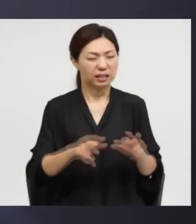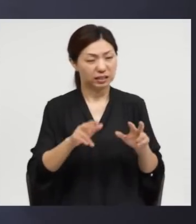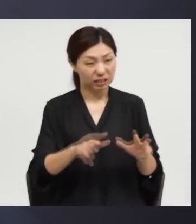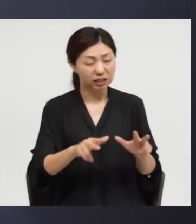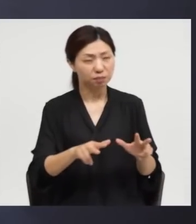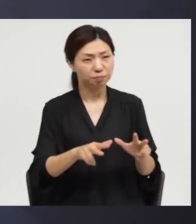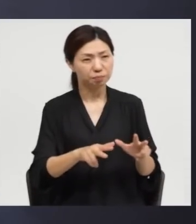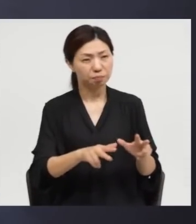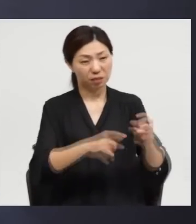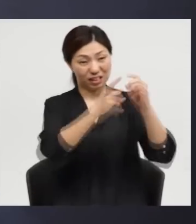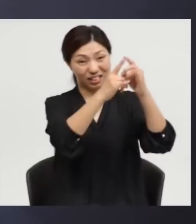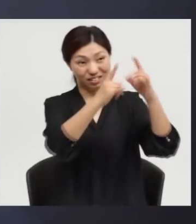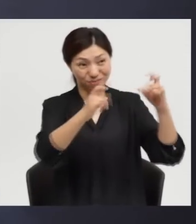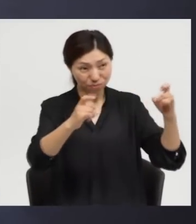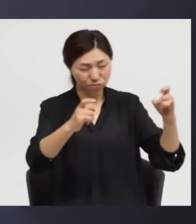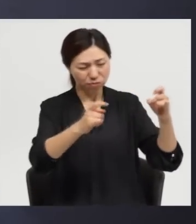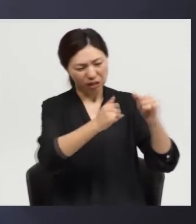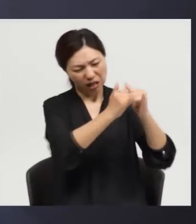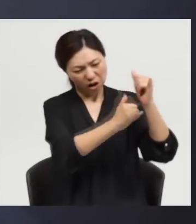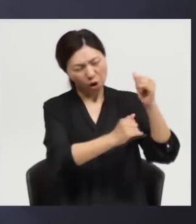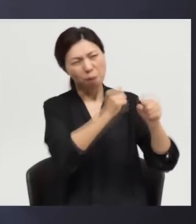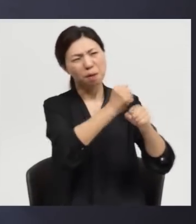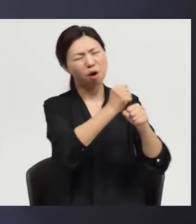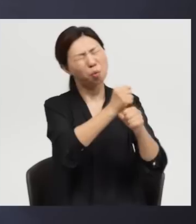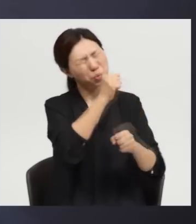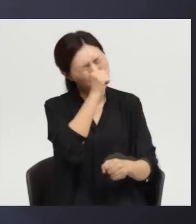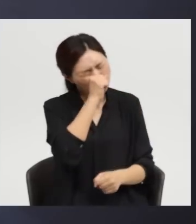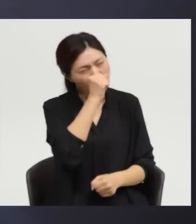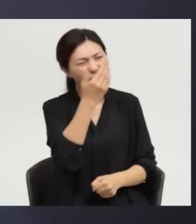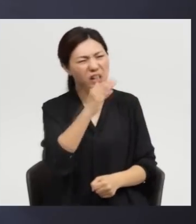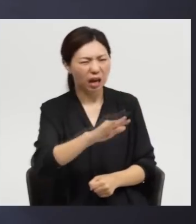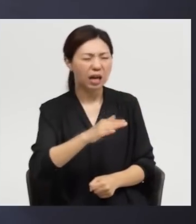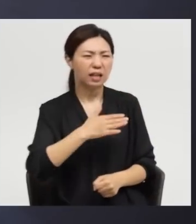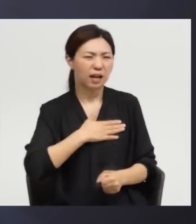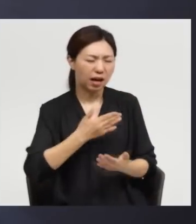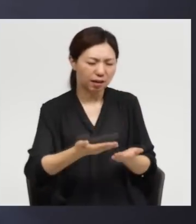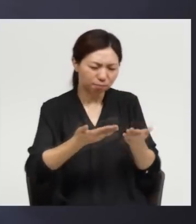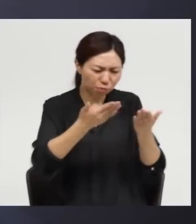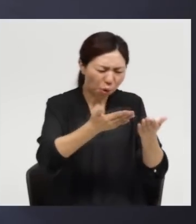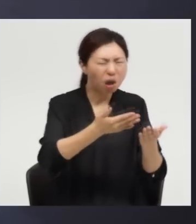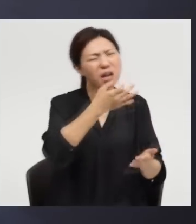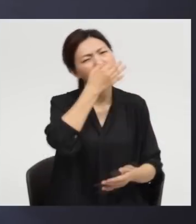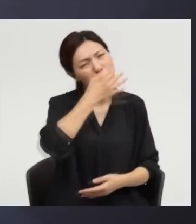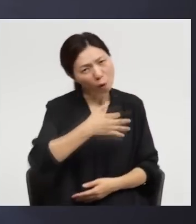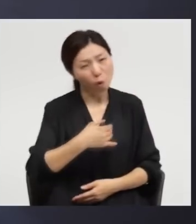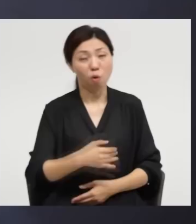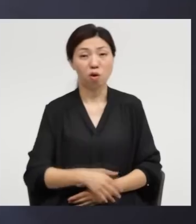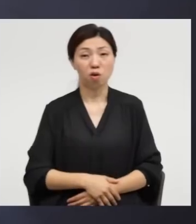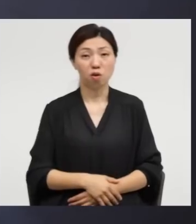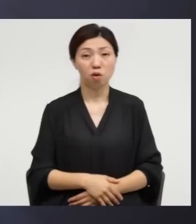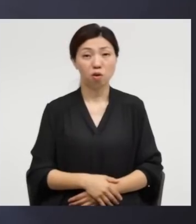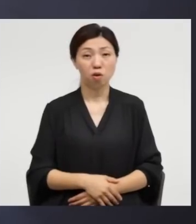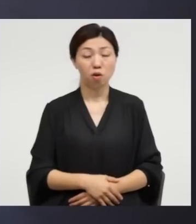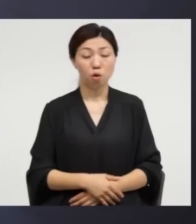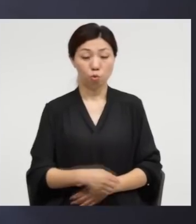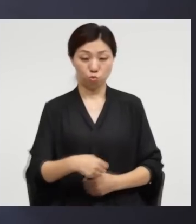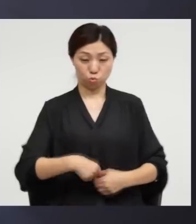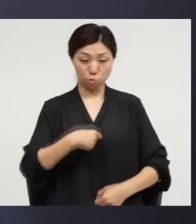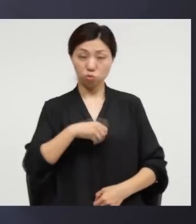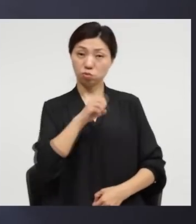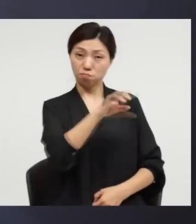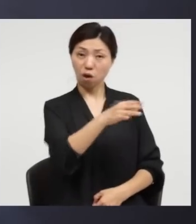불사의 뜻은 좋은데 제가 이번에는 불사에 동참하기가 좀 어렵습니다. 이렇게 얘기하면